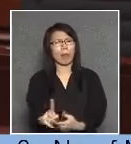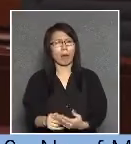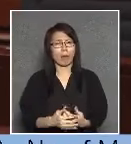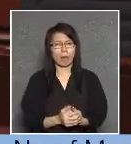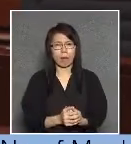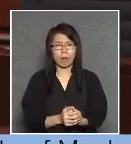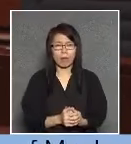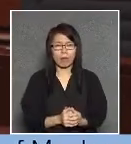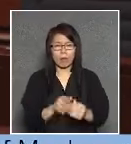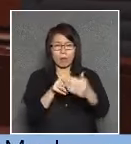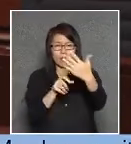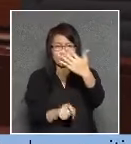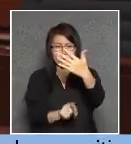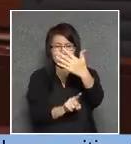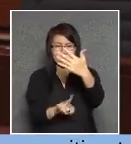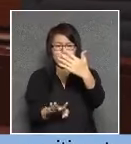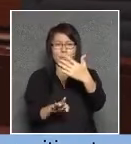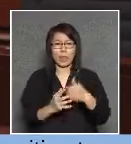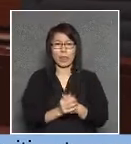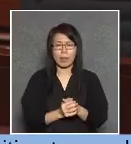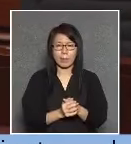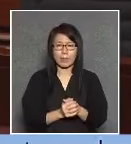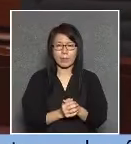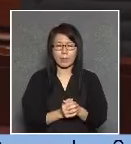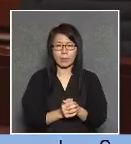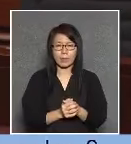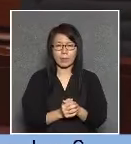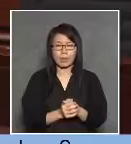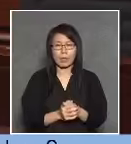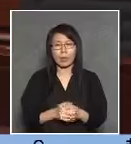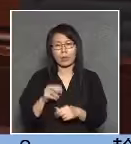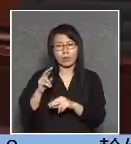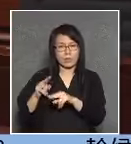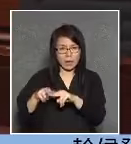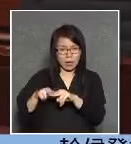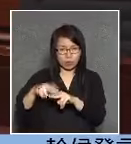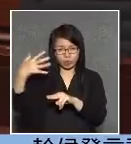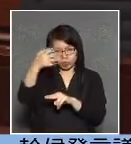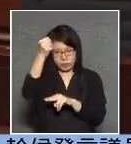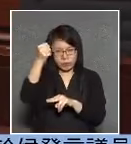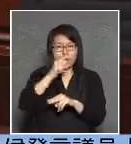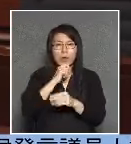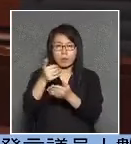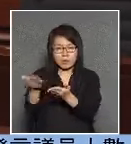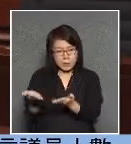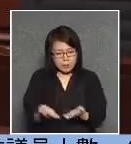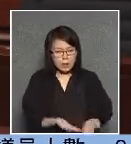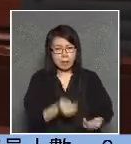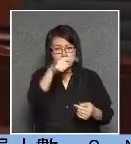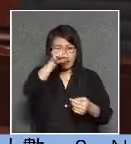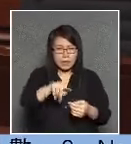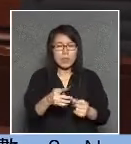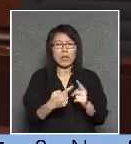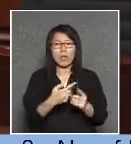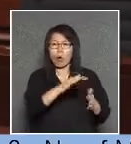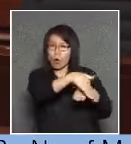在5月14日我們中國的領導人招待過千名的海外來